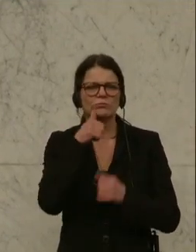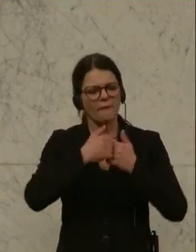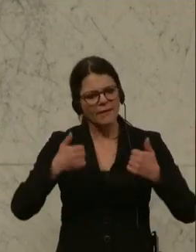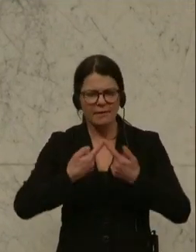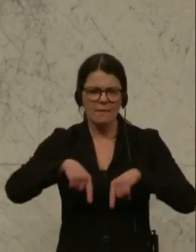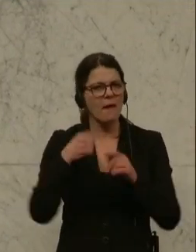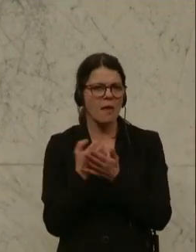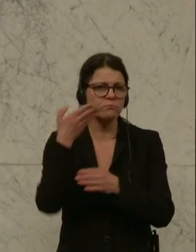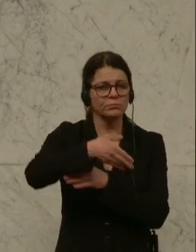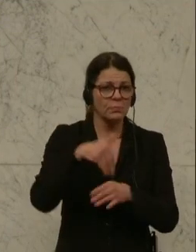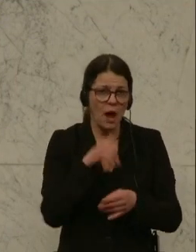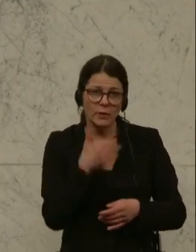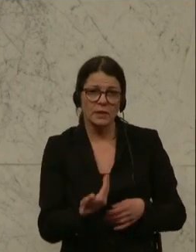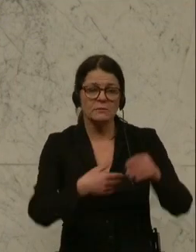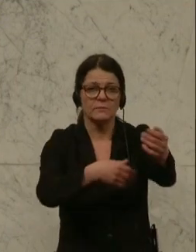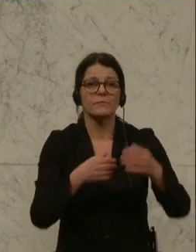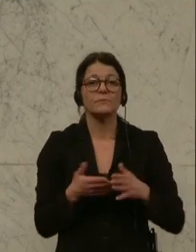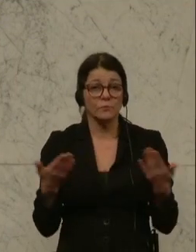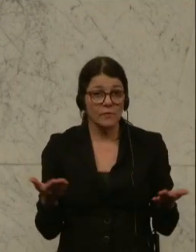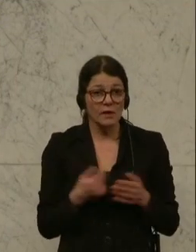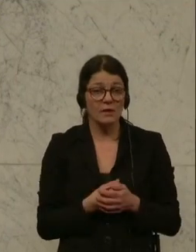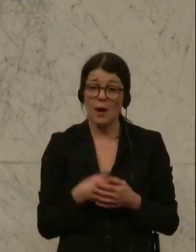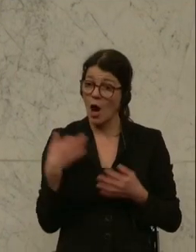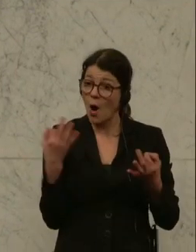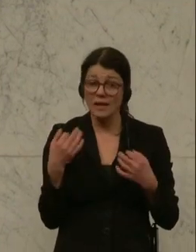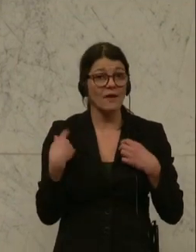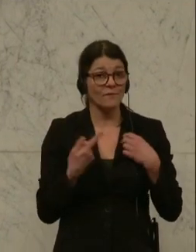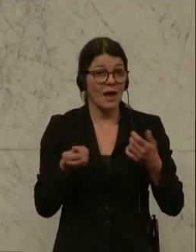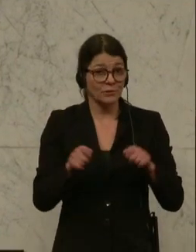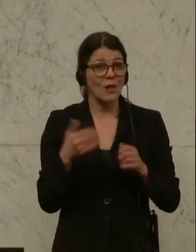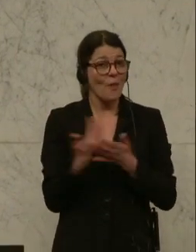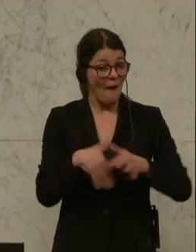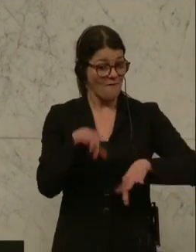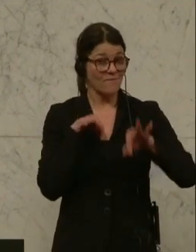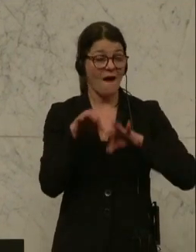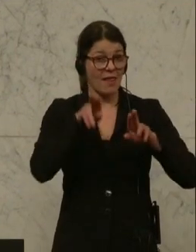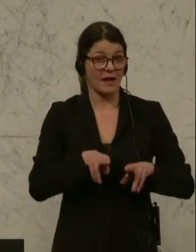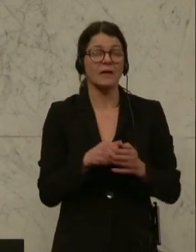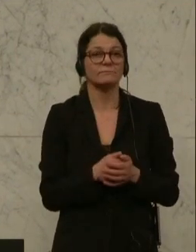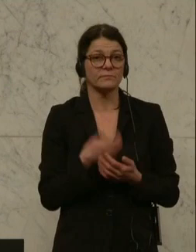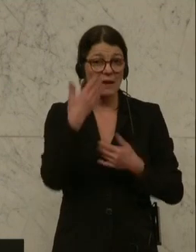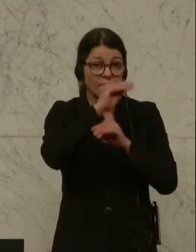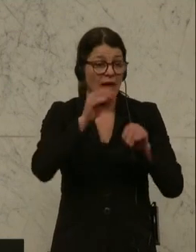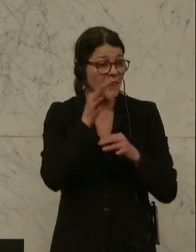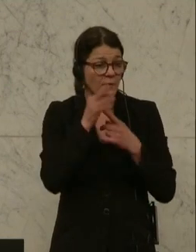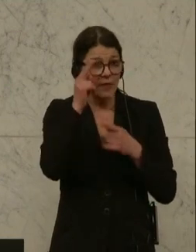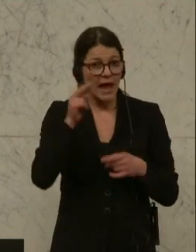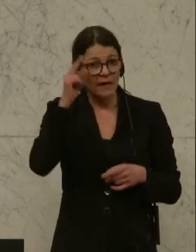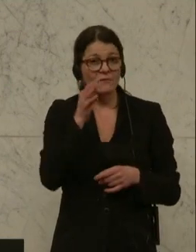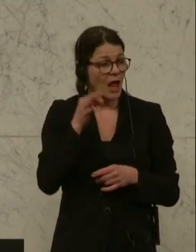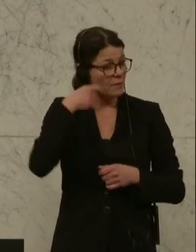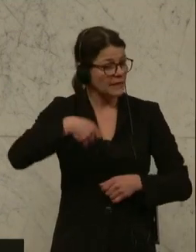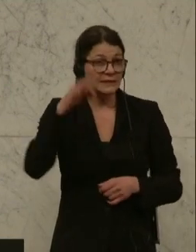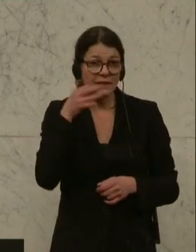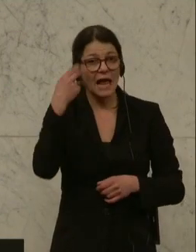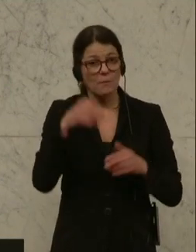Gemeindeamt gehen müssen noch heute beschließen wir ein neues Wahlrecht meine sehr geehrten Damen und Herren frau Präsidentin